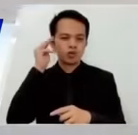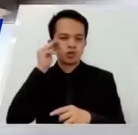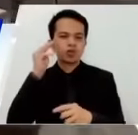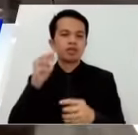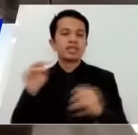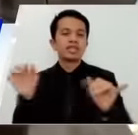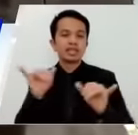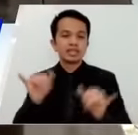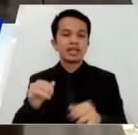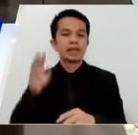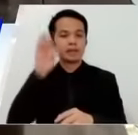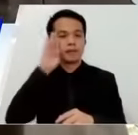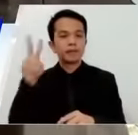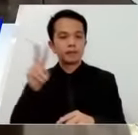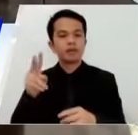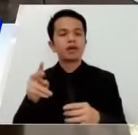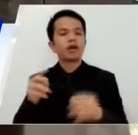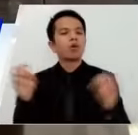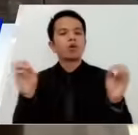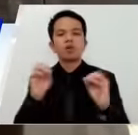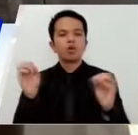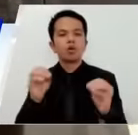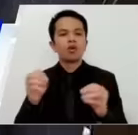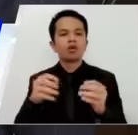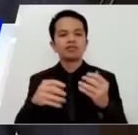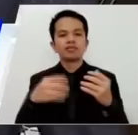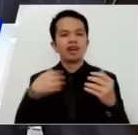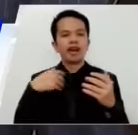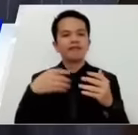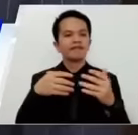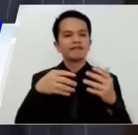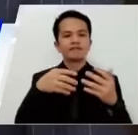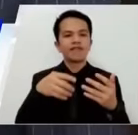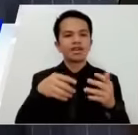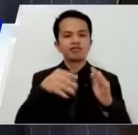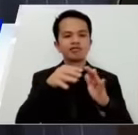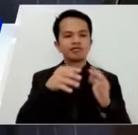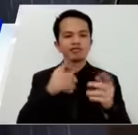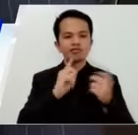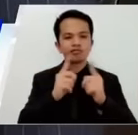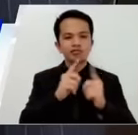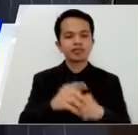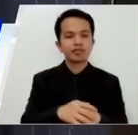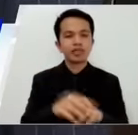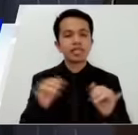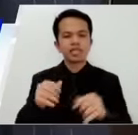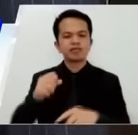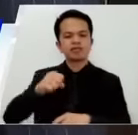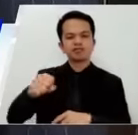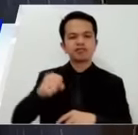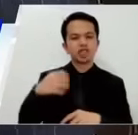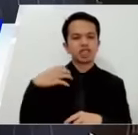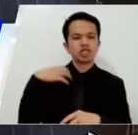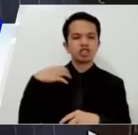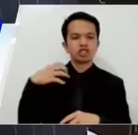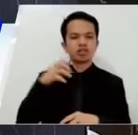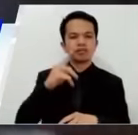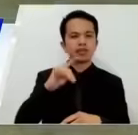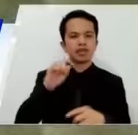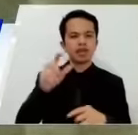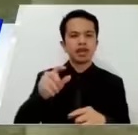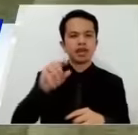Bongbong Marcos, wala silang record ng ganyang usapan. Itinanggi na rin ng dating Chief Presidential Legal Counsel Salvador